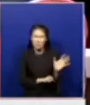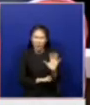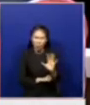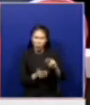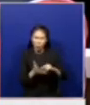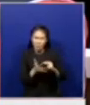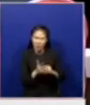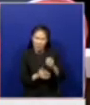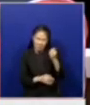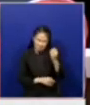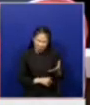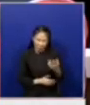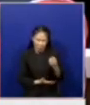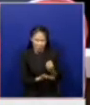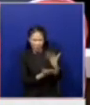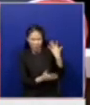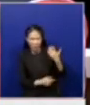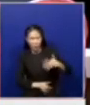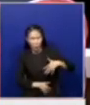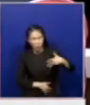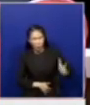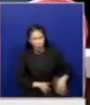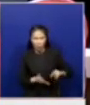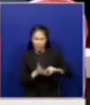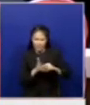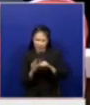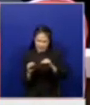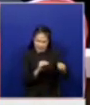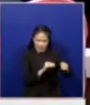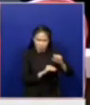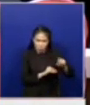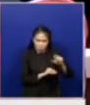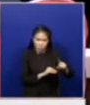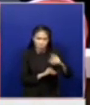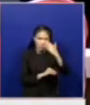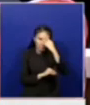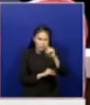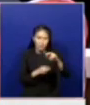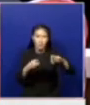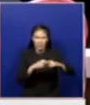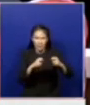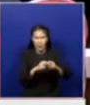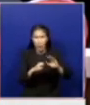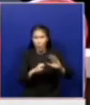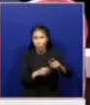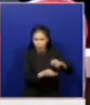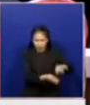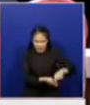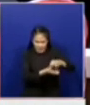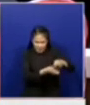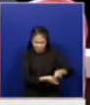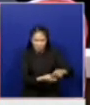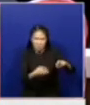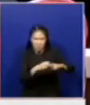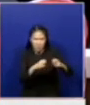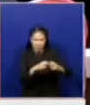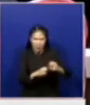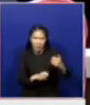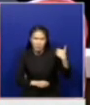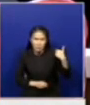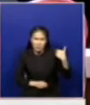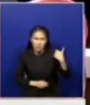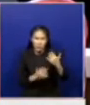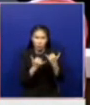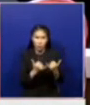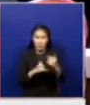ที่สูงมากออกไปโดยด่วนเพราะเป็นภาระกับเกษตรกรชาวไร่ยาสูบมากท่านประธ